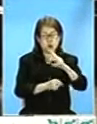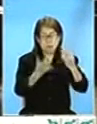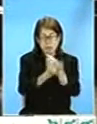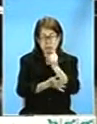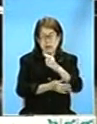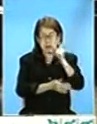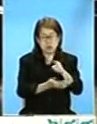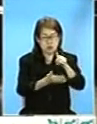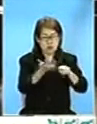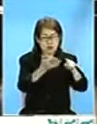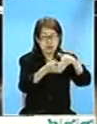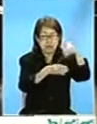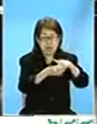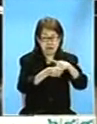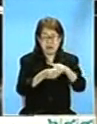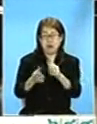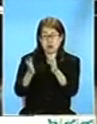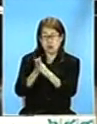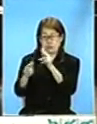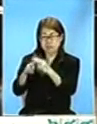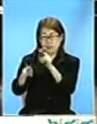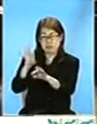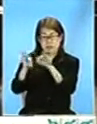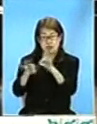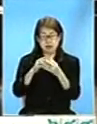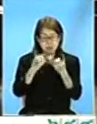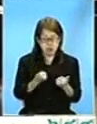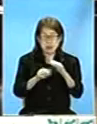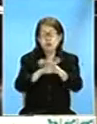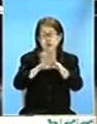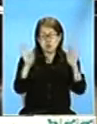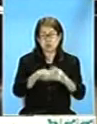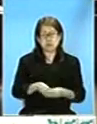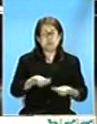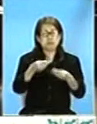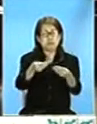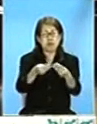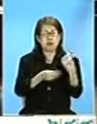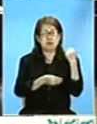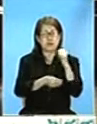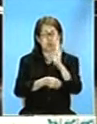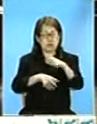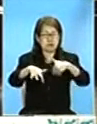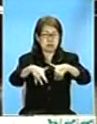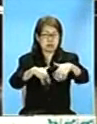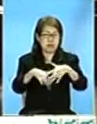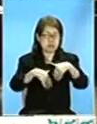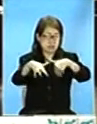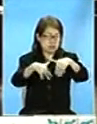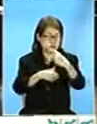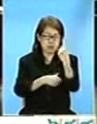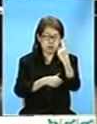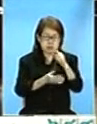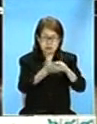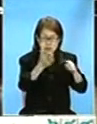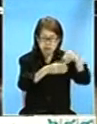คืนอำนาจที่ประชาชนเขาเคยมีให้เขาได้ใช้อำนาจของเขาเลือกสมาชิกวุฒิสภา